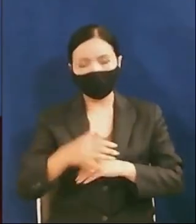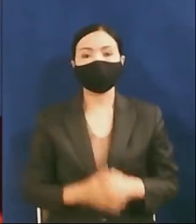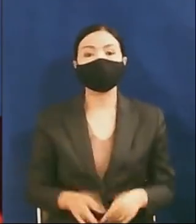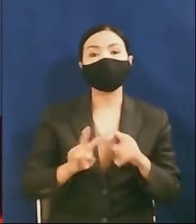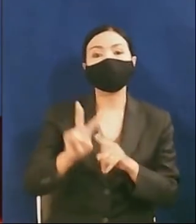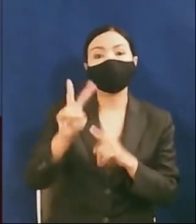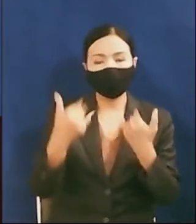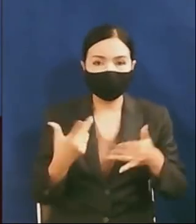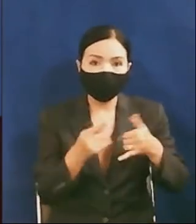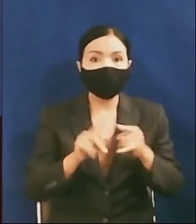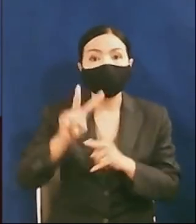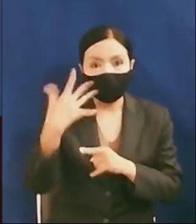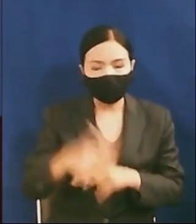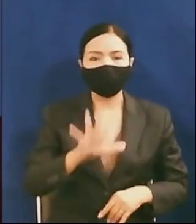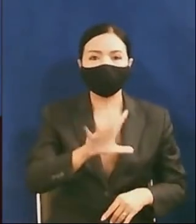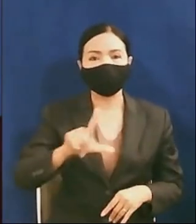ตอนนี้ก็